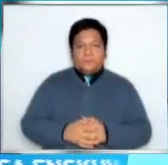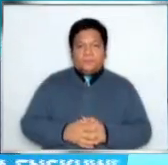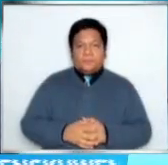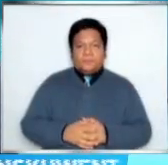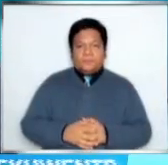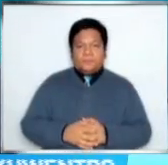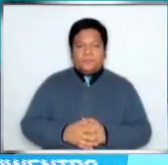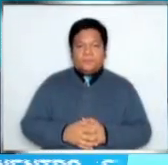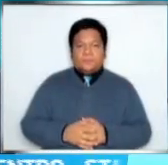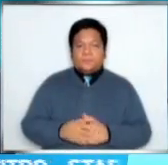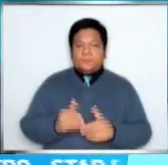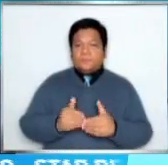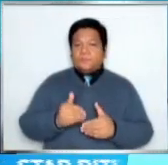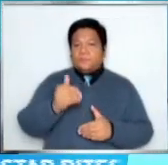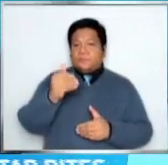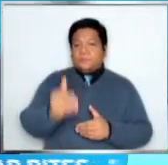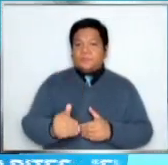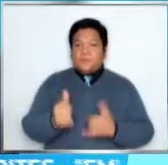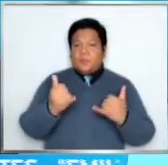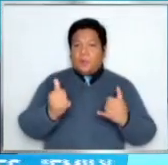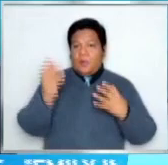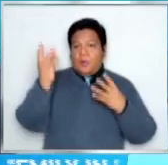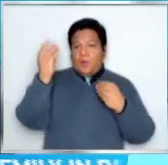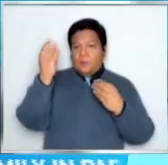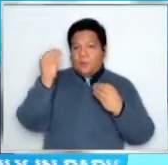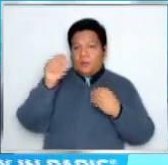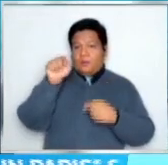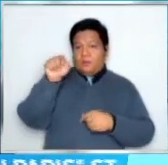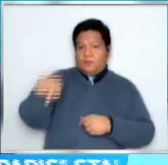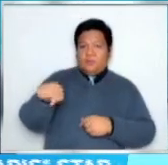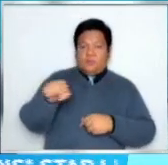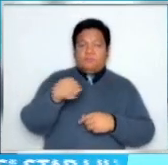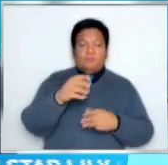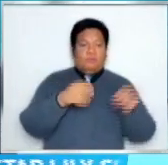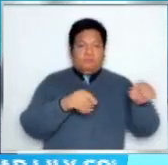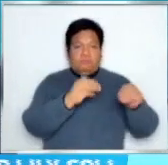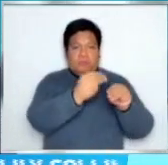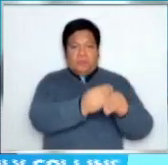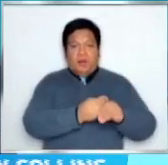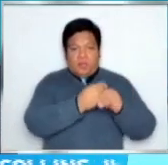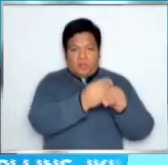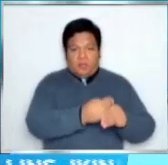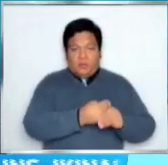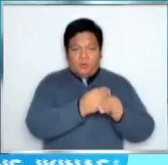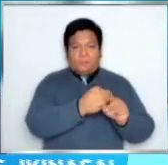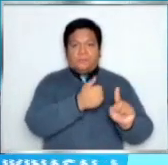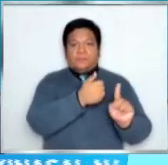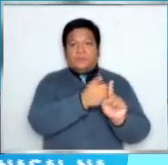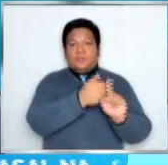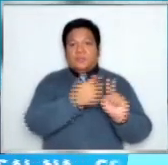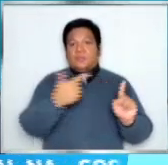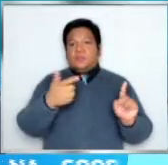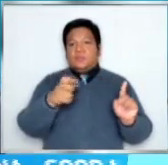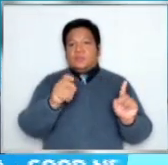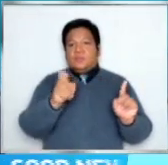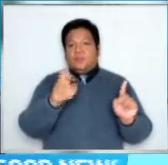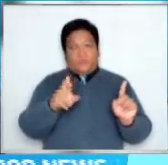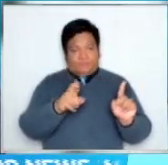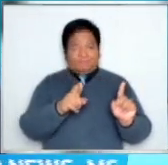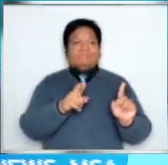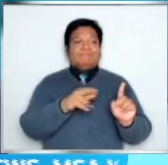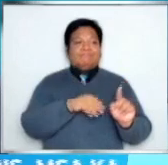Makibalita naman tayo sa sitwasyon sa Masbate. Makakausap natin si GMA News stringer Hener Magbohos Jr. Magandang tanghali sa iyo,